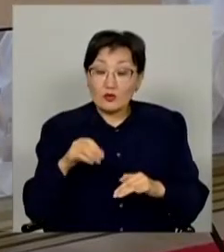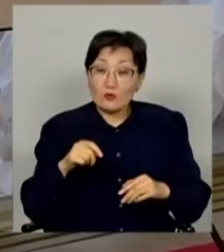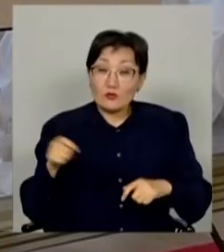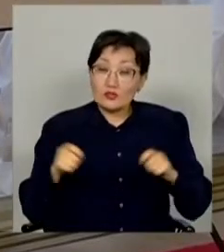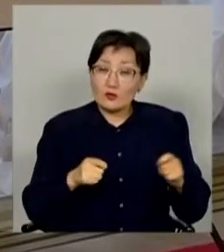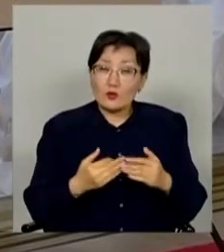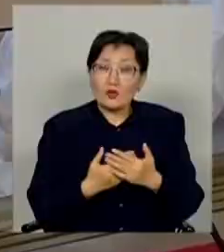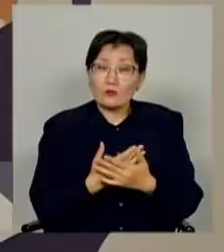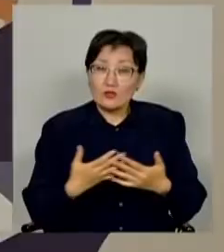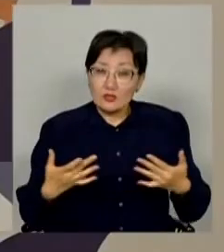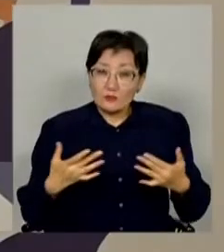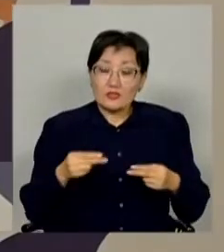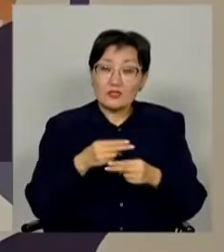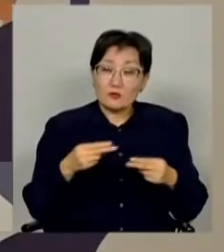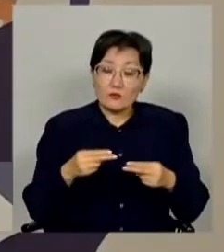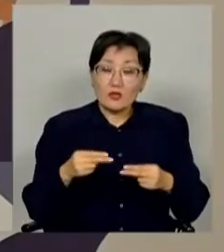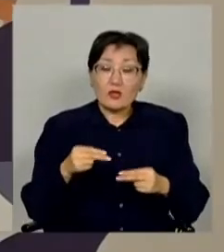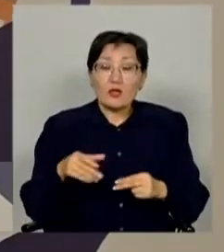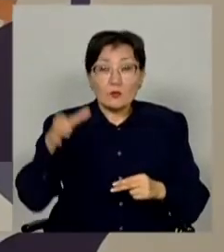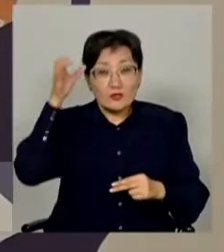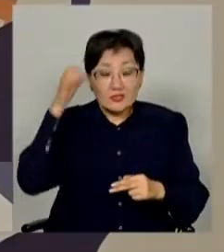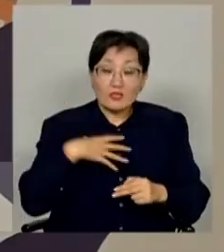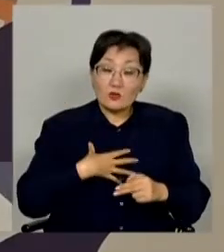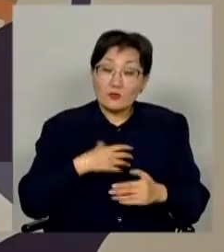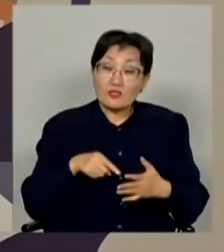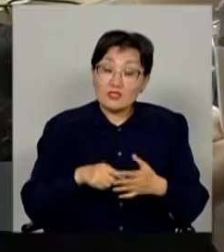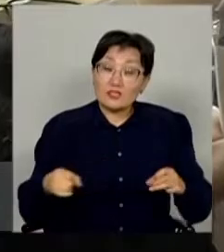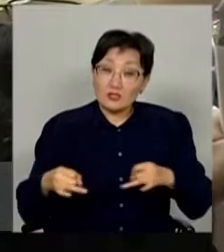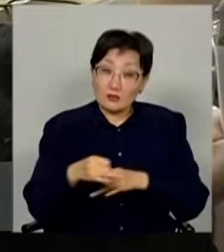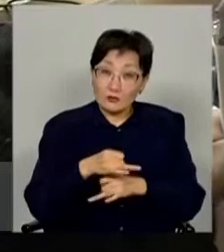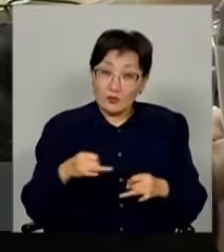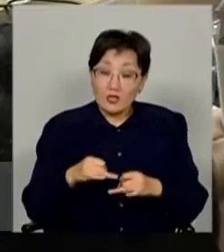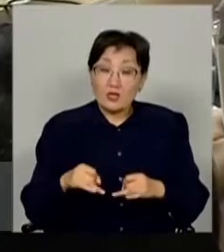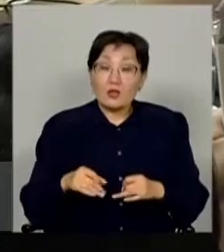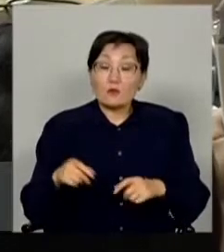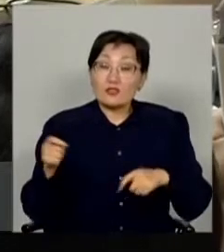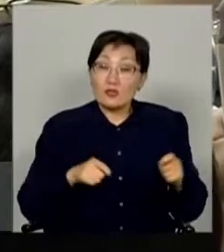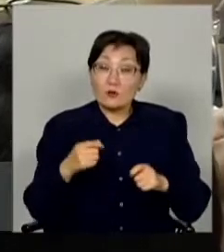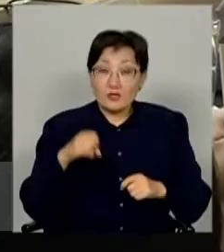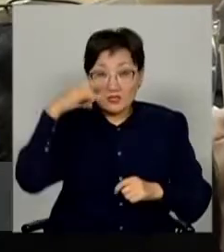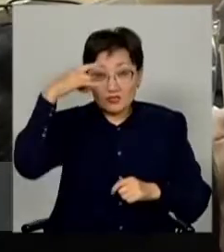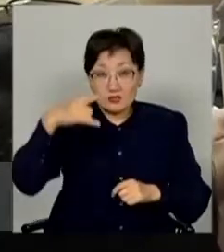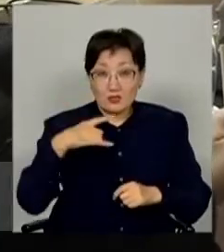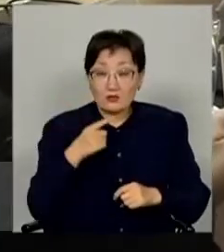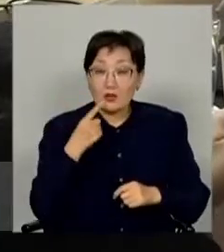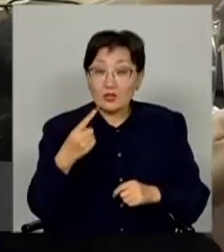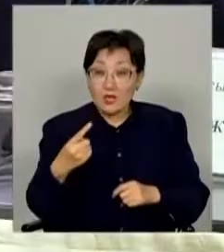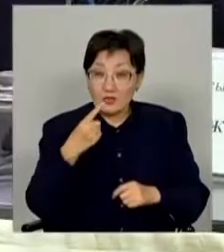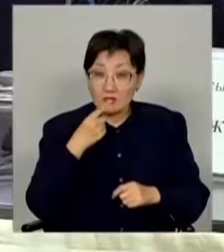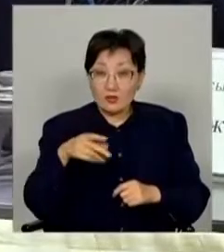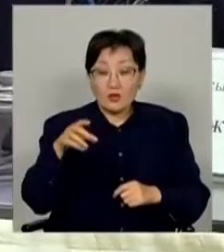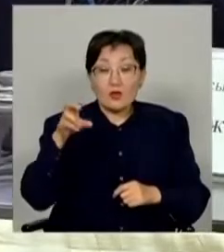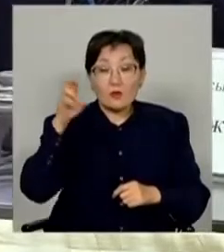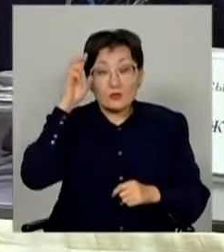түрлі талдаулармен Ахметтану ғылымының өзекті мәселелерін ортаға салды. Конференцияға отандық және алыс жақын шет